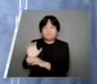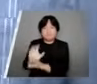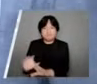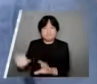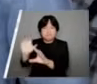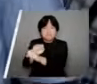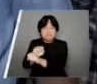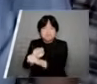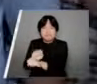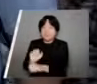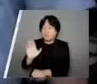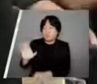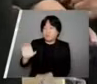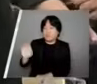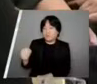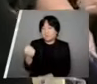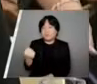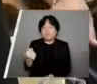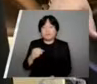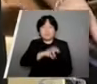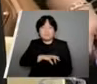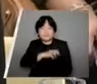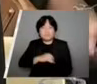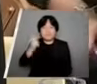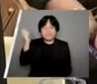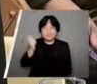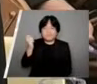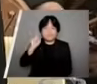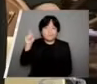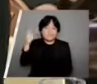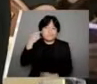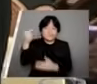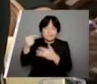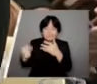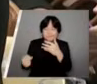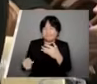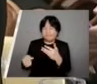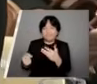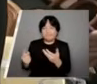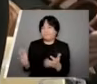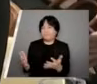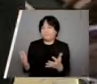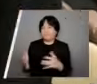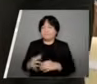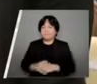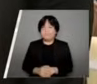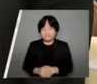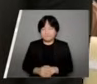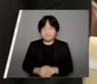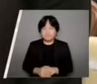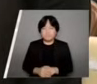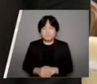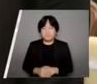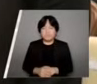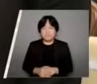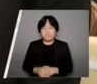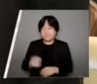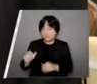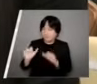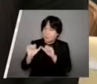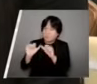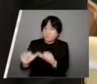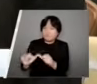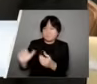kanyang retirement benefits. Habang buhay siyang disqualified sa anumang opisina ng gobyerno, kaugnay ito sa reklamang isinampan